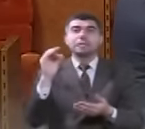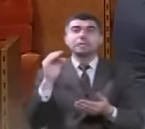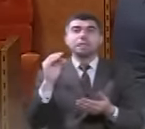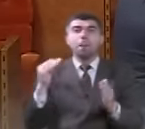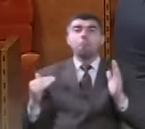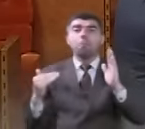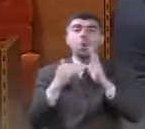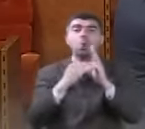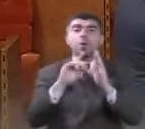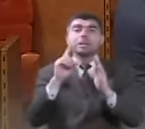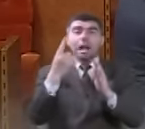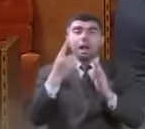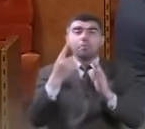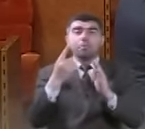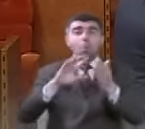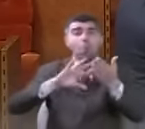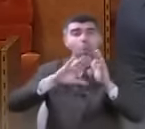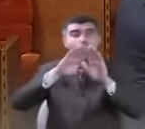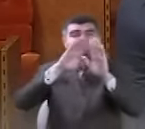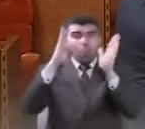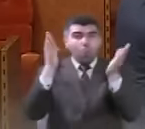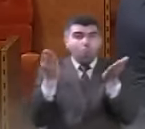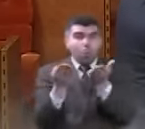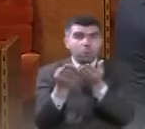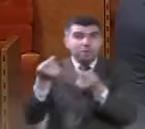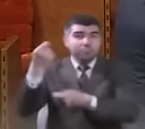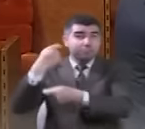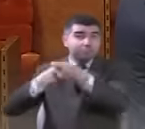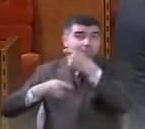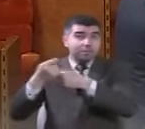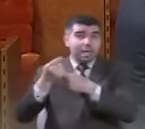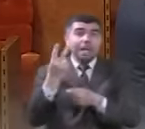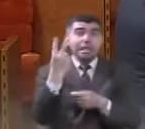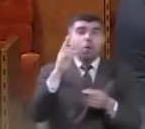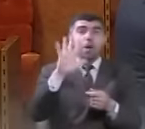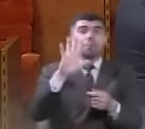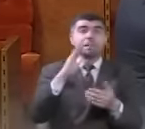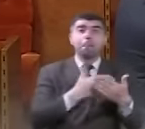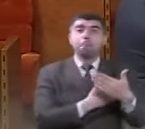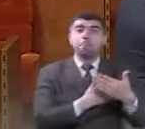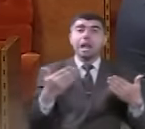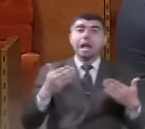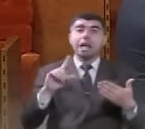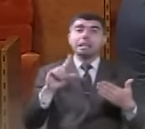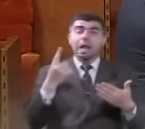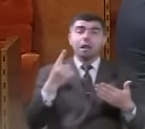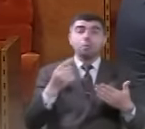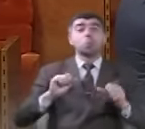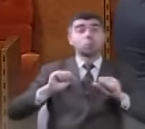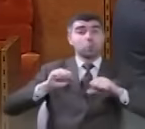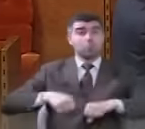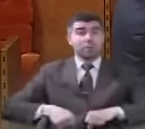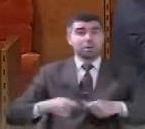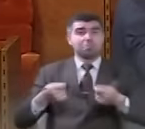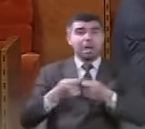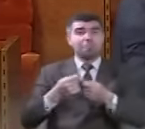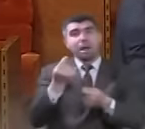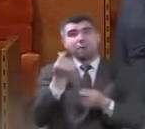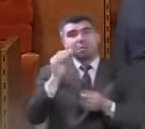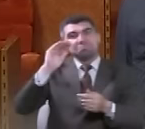مع حجم المعاملات على المستوى الوطني ديال 52 مليار ديال الدرهم، تيبان بان هذا واحد الرقم ضعيف، بمعنى